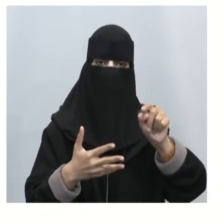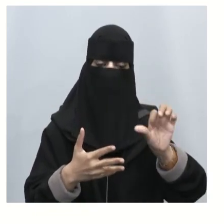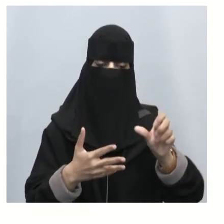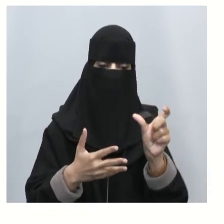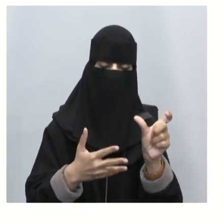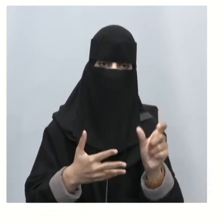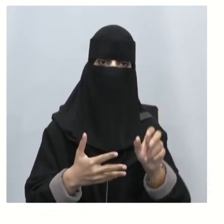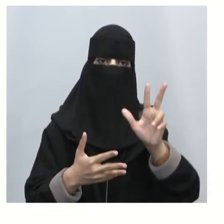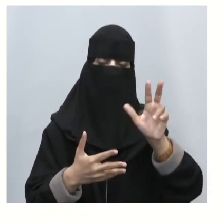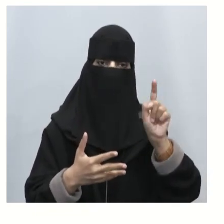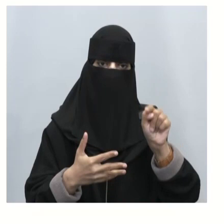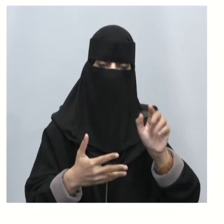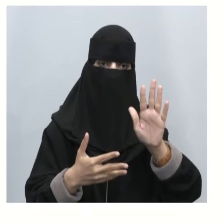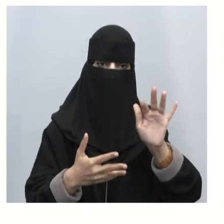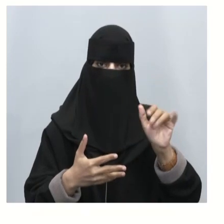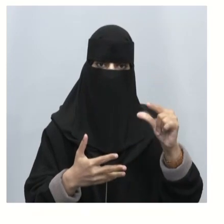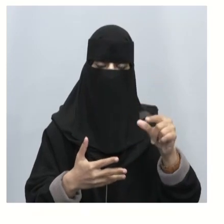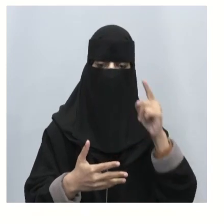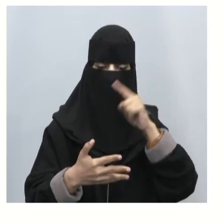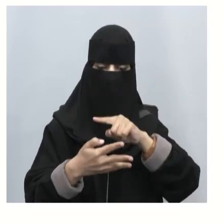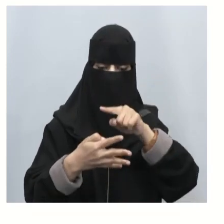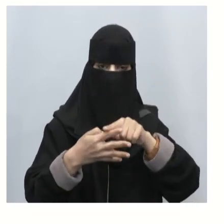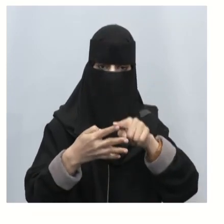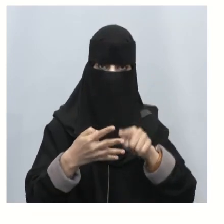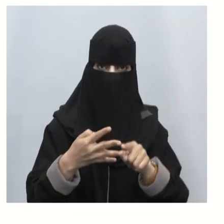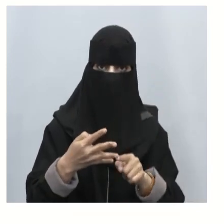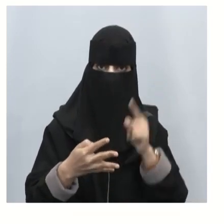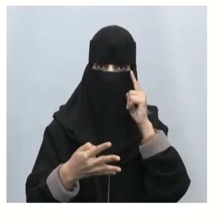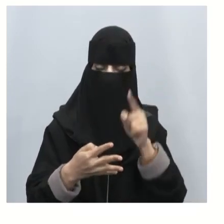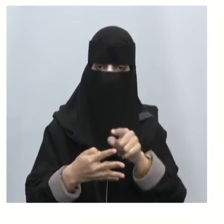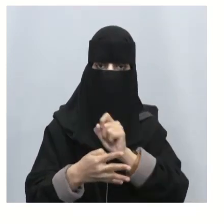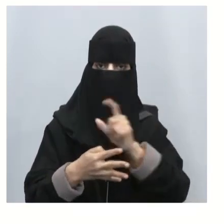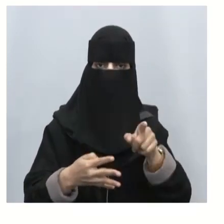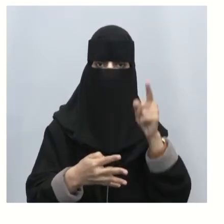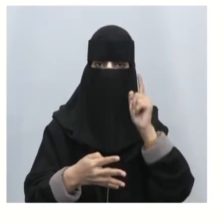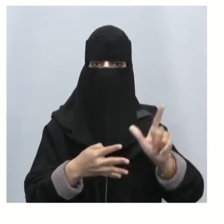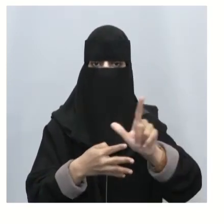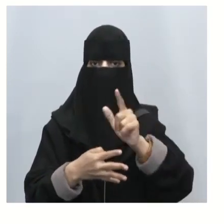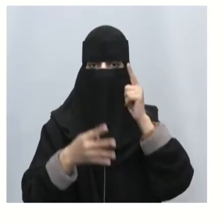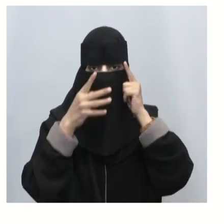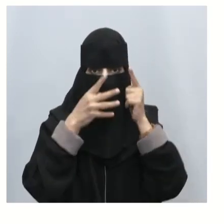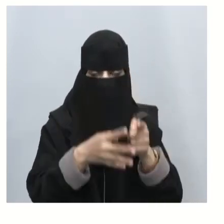ابرز خلفاء الدوله العباسيه الذين كانت لهم بصمات واضحه في التاريخ العباسي